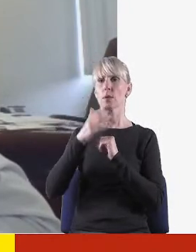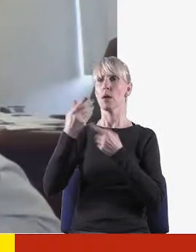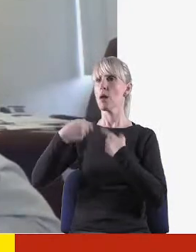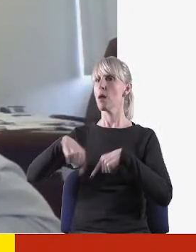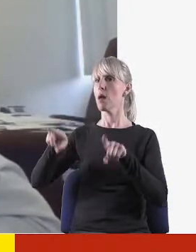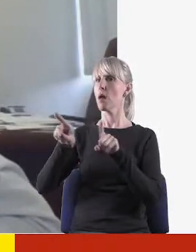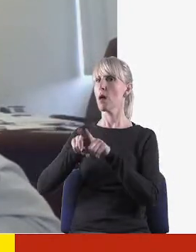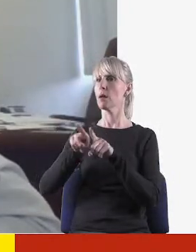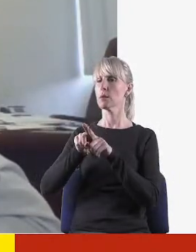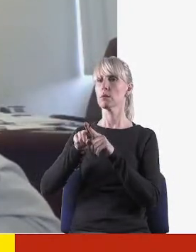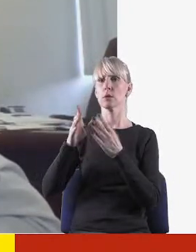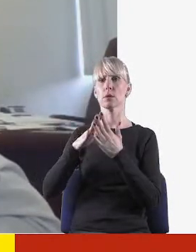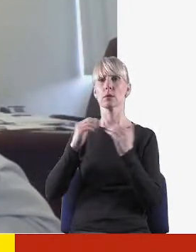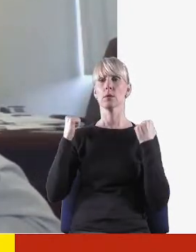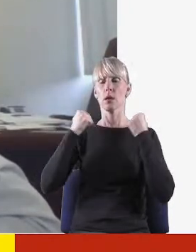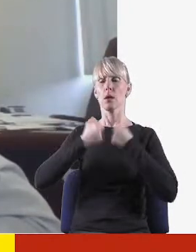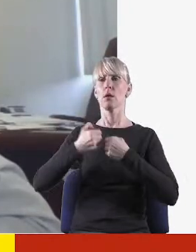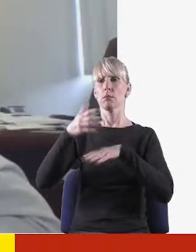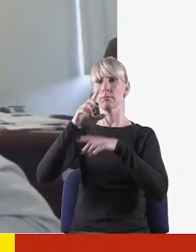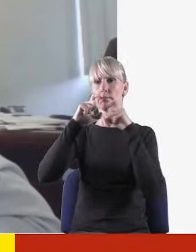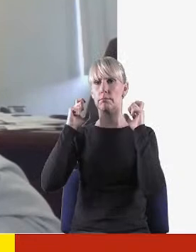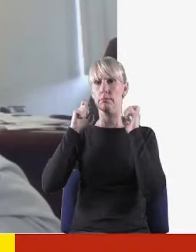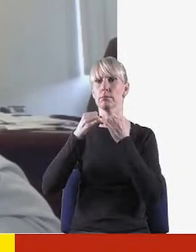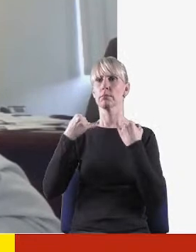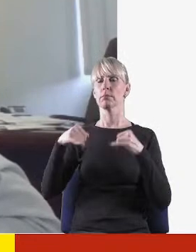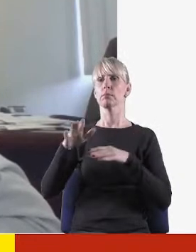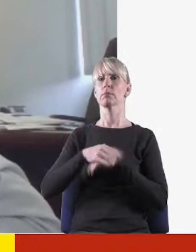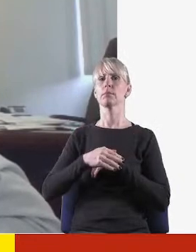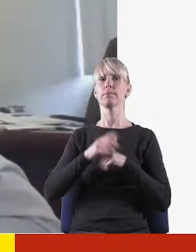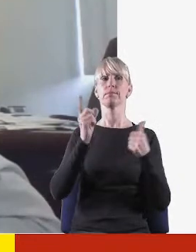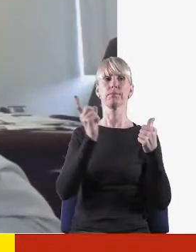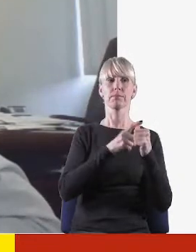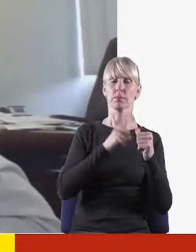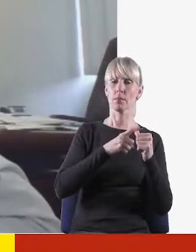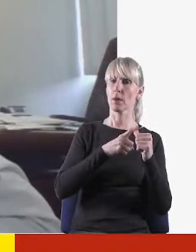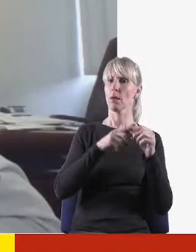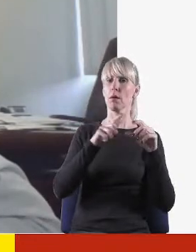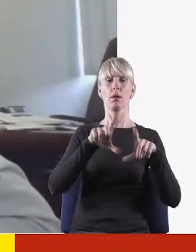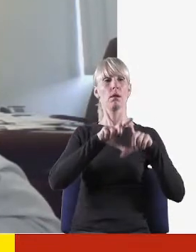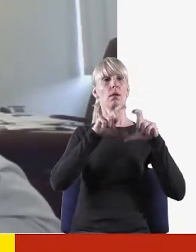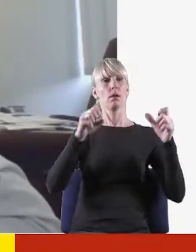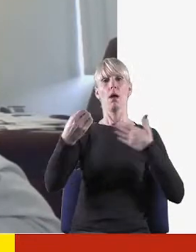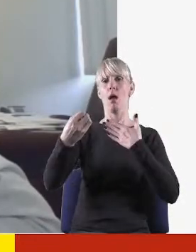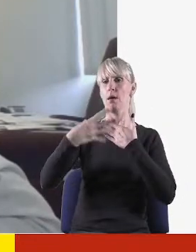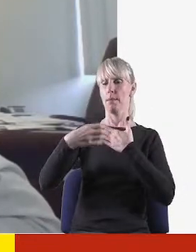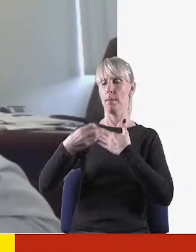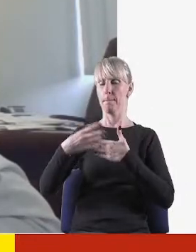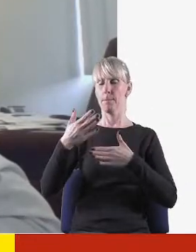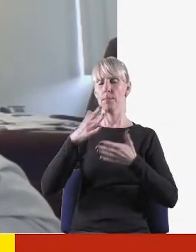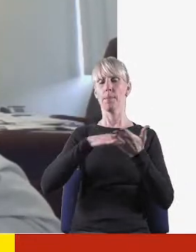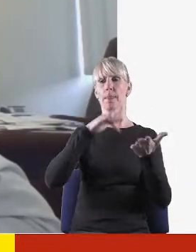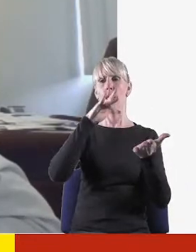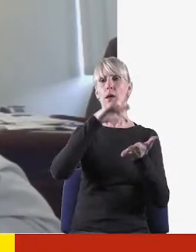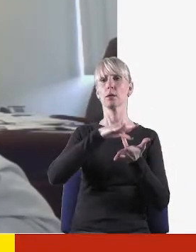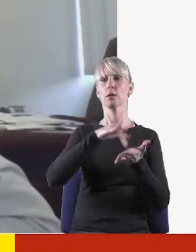realizowaliśmy. Jeszcze są do kupienia rentgen na przykład cyfrowy do szpitala w